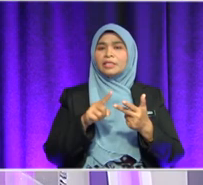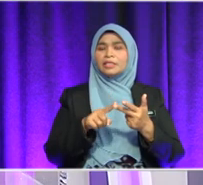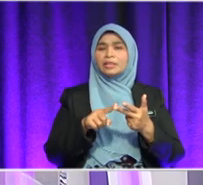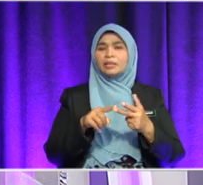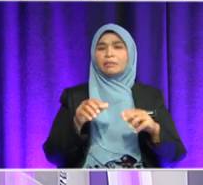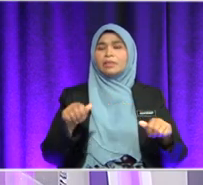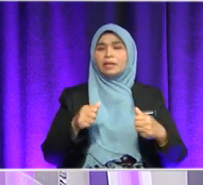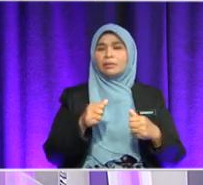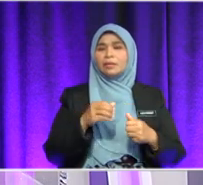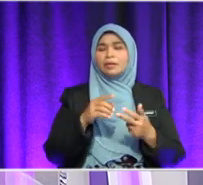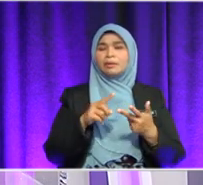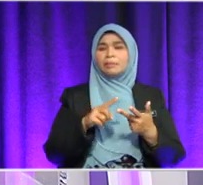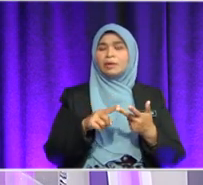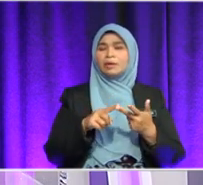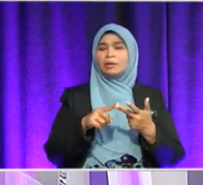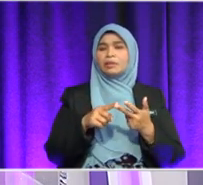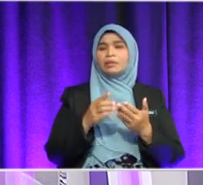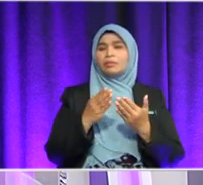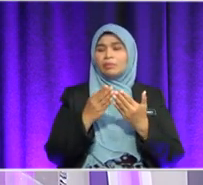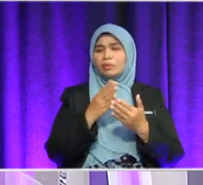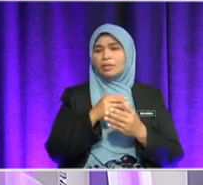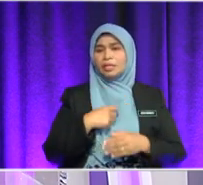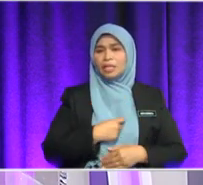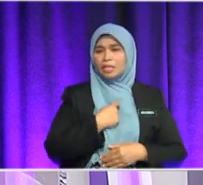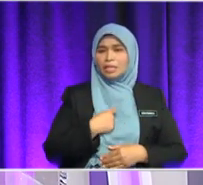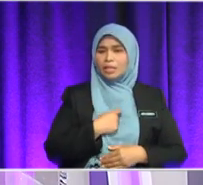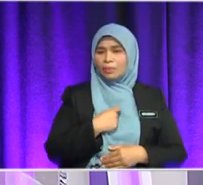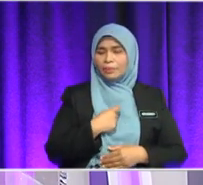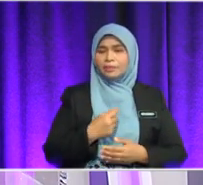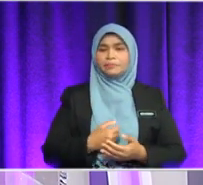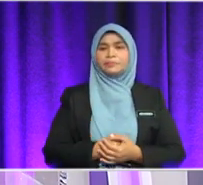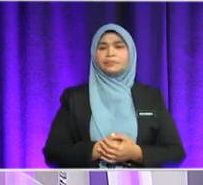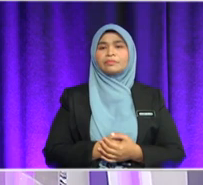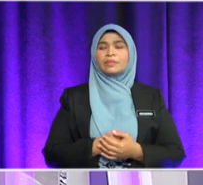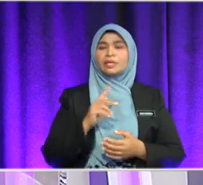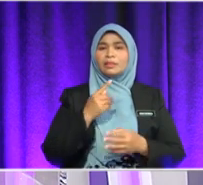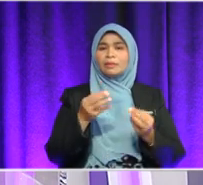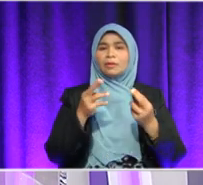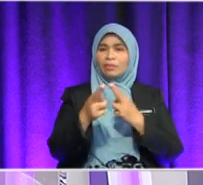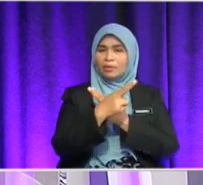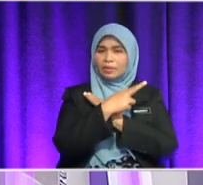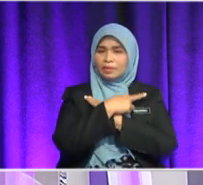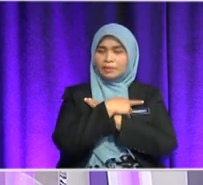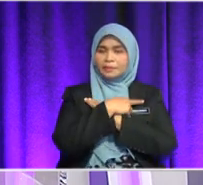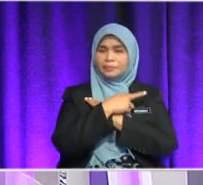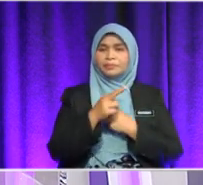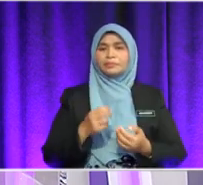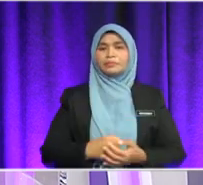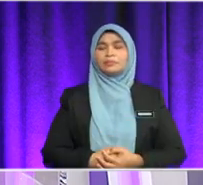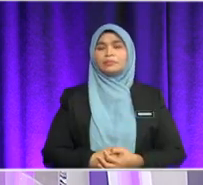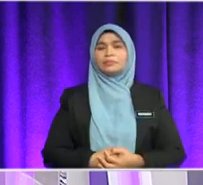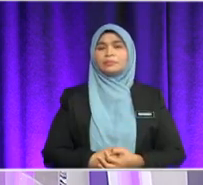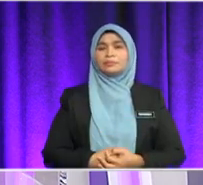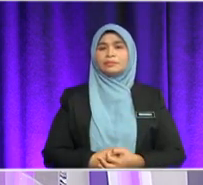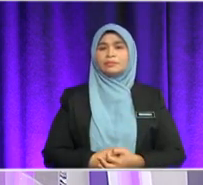kaji yang kelima doa dan yang keenam tobat Betul saja betul Saya tidak melihat seketika boleh ke boleh Insyaallah